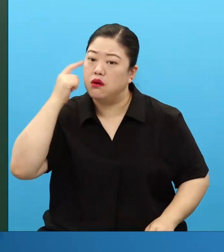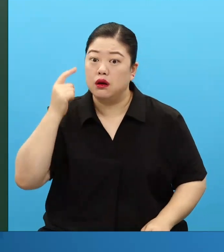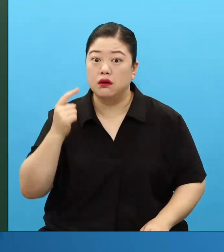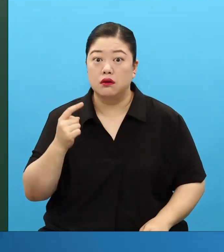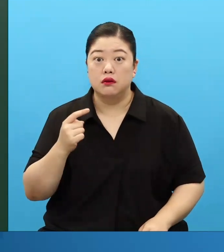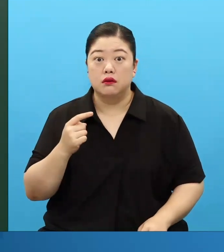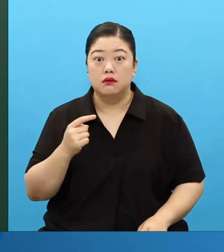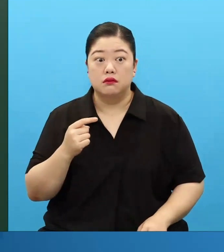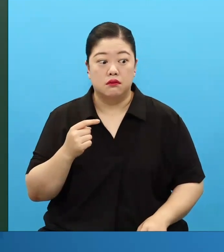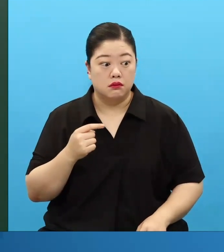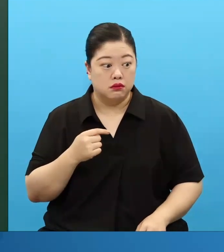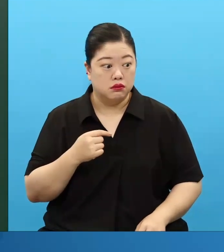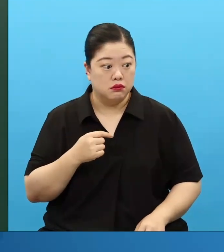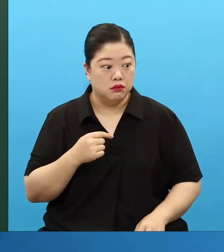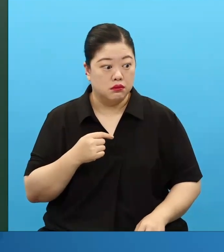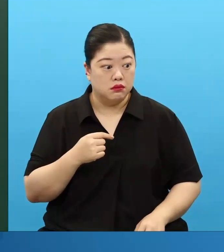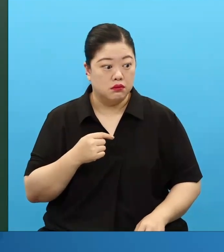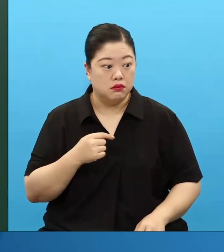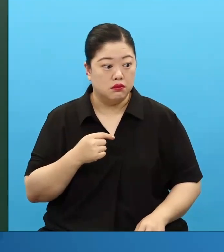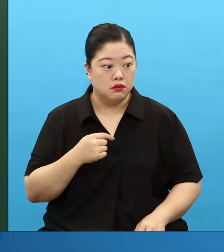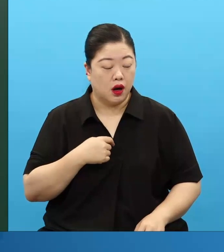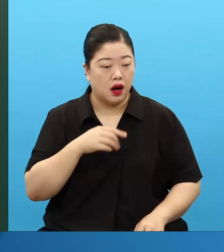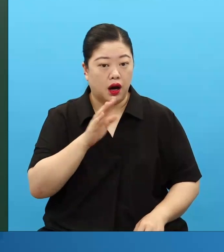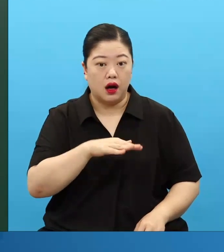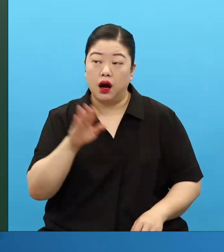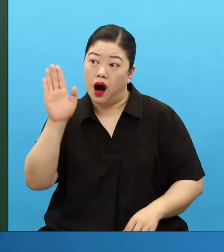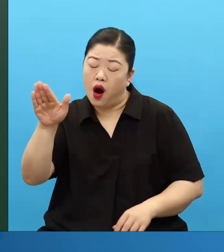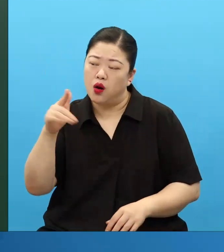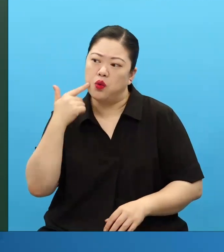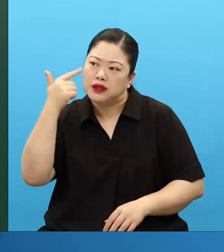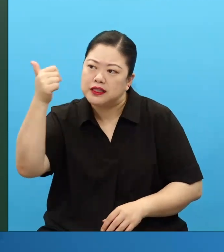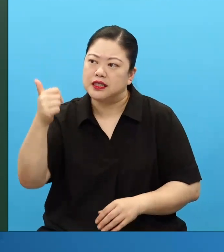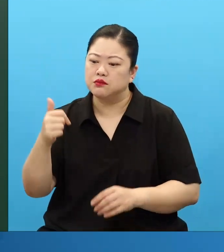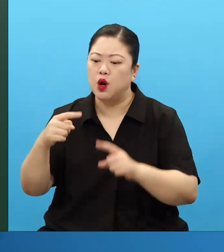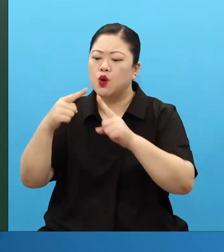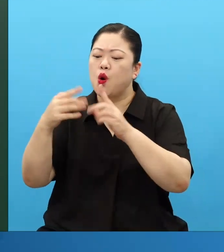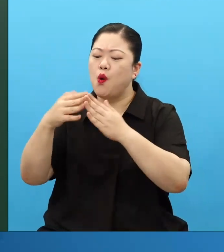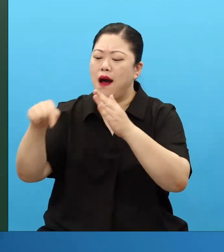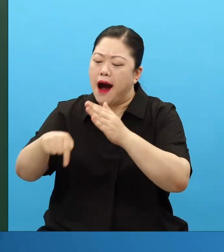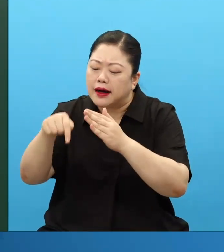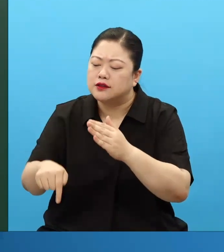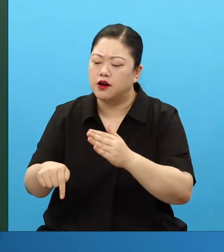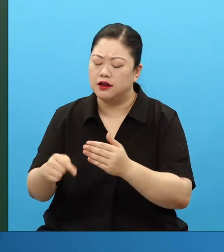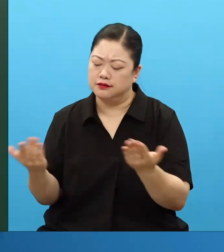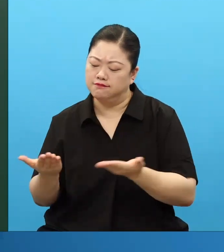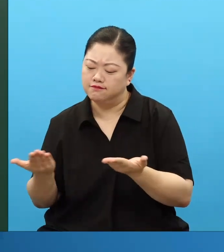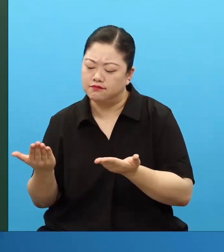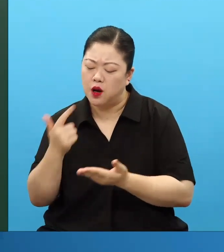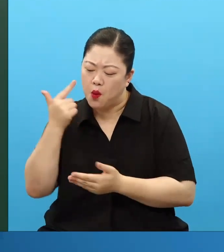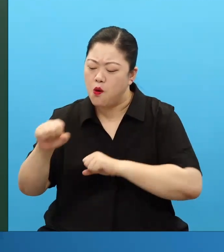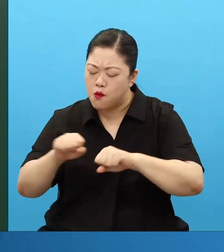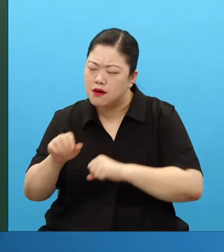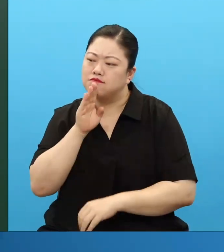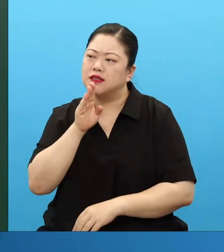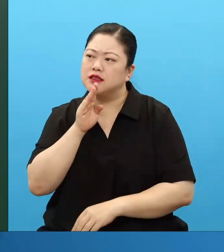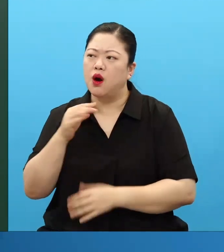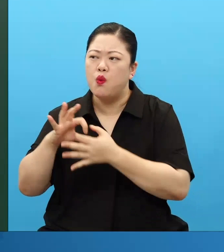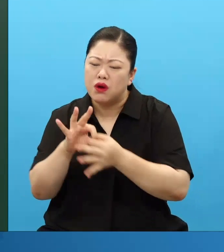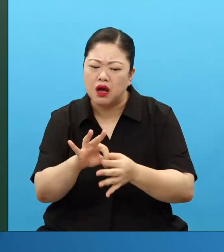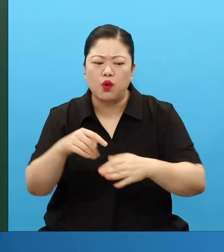seek this out. 그래서 이 기도를 누리고 있으면 일단 내가 변해버려요. And so if you begin to enjoy this prayer, then first of